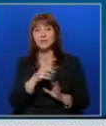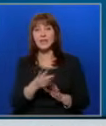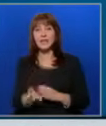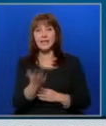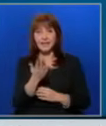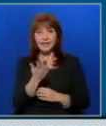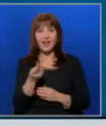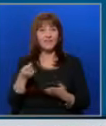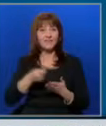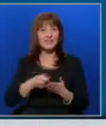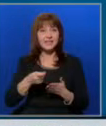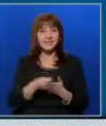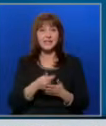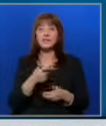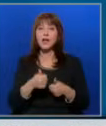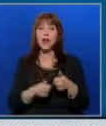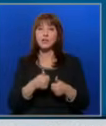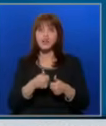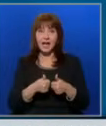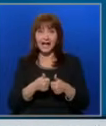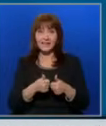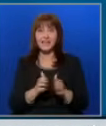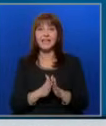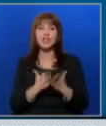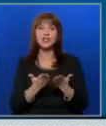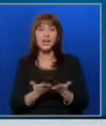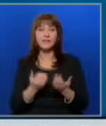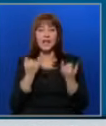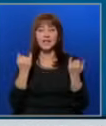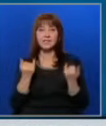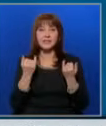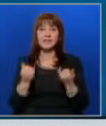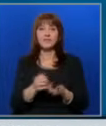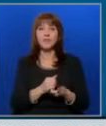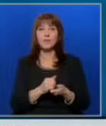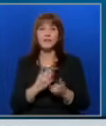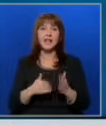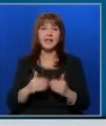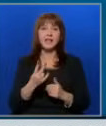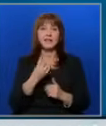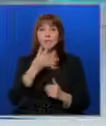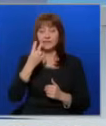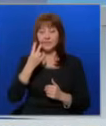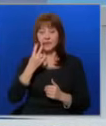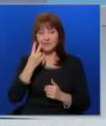Финансираният със средствата от кандидати или членове на инициативни комитети са малко над 2 милиона и половина.